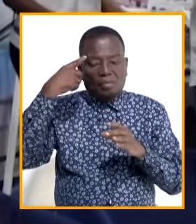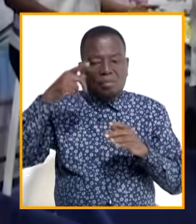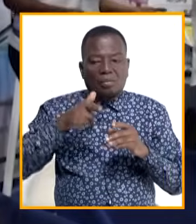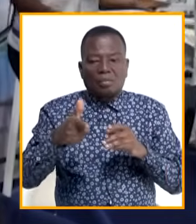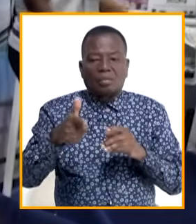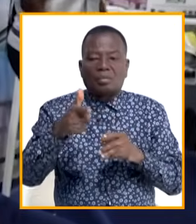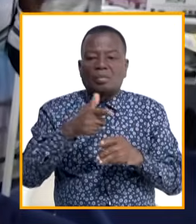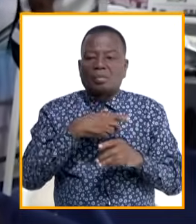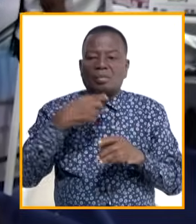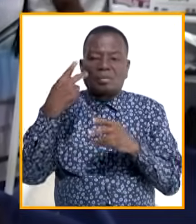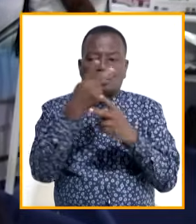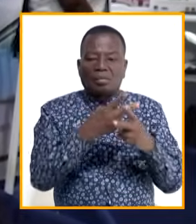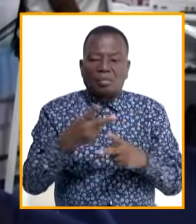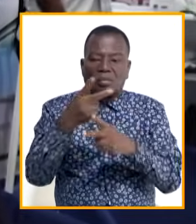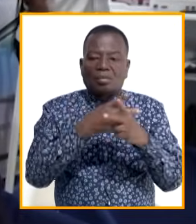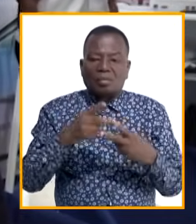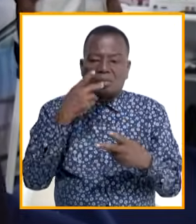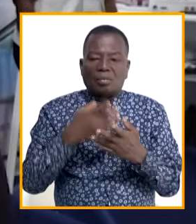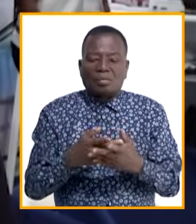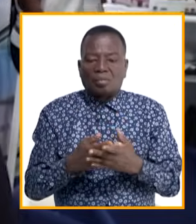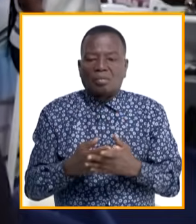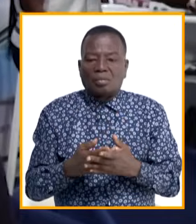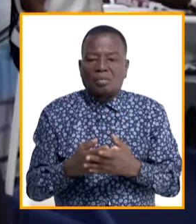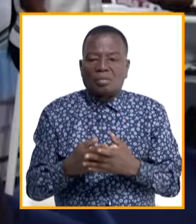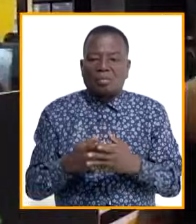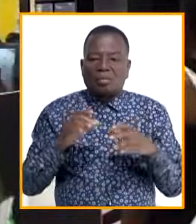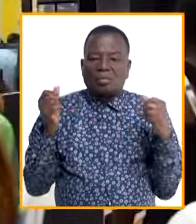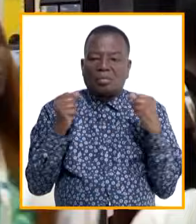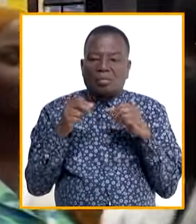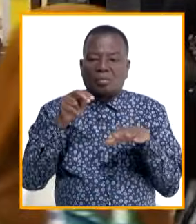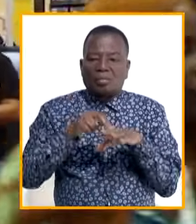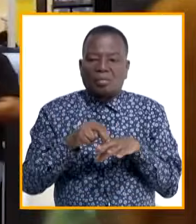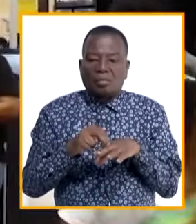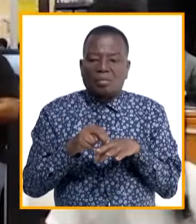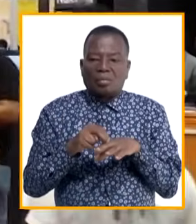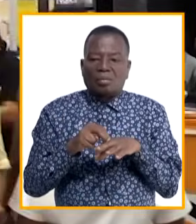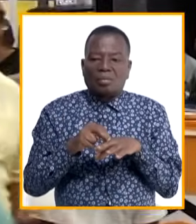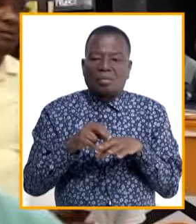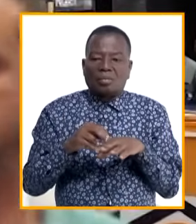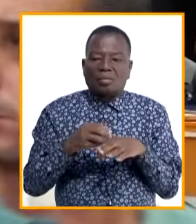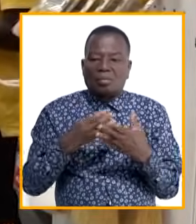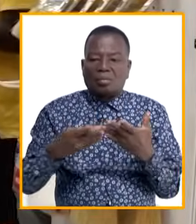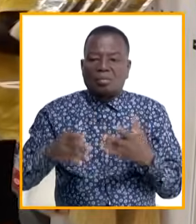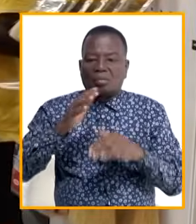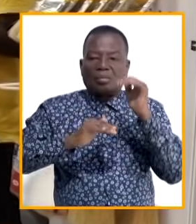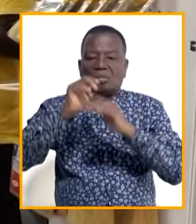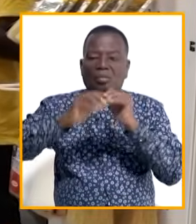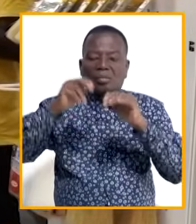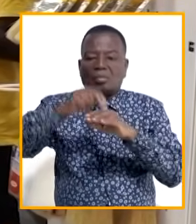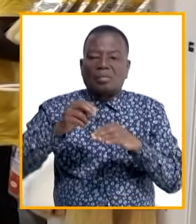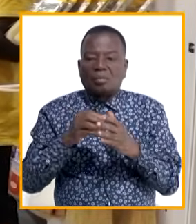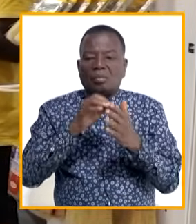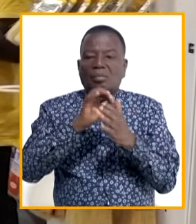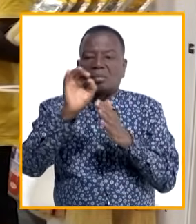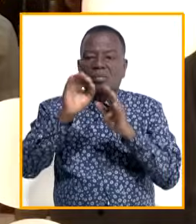saura, je veux dire, veiller à la bonne santé de ses installations de climatisation. Climatisation, matériaux de construction, de